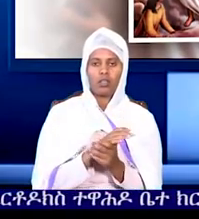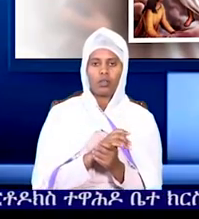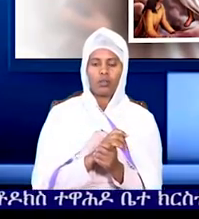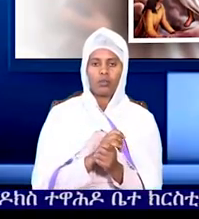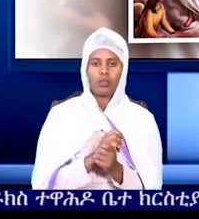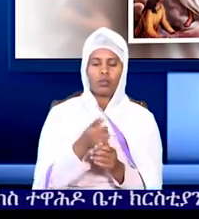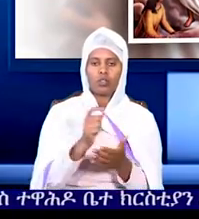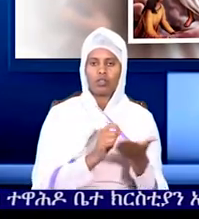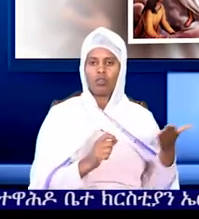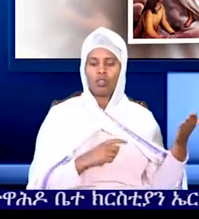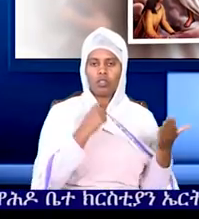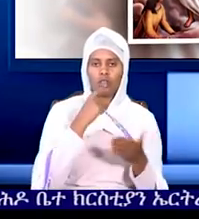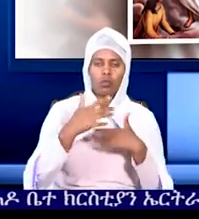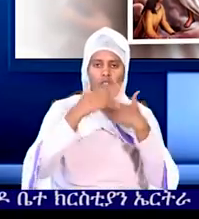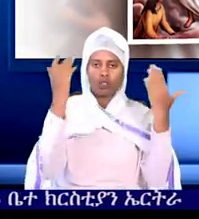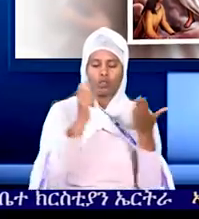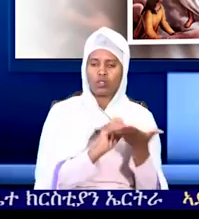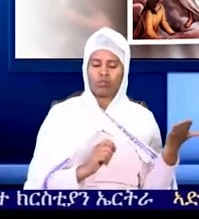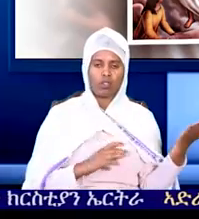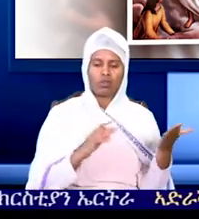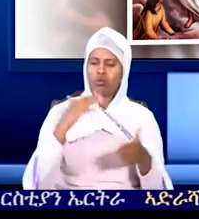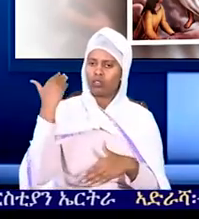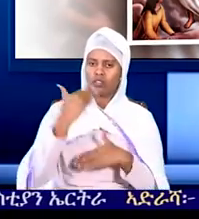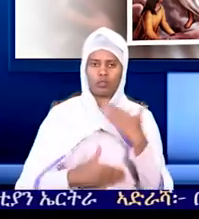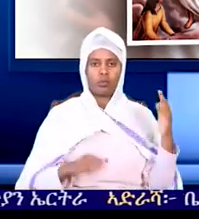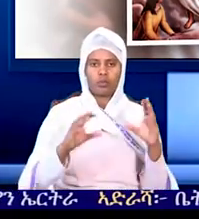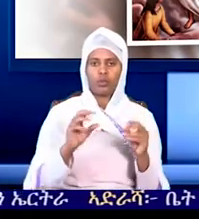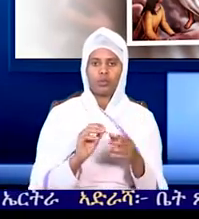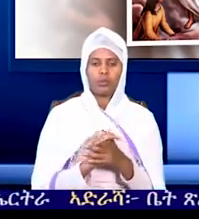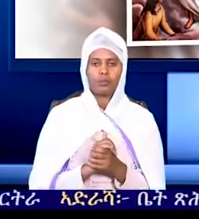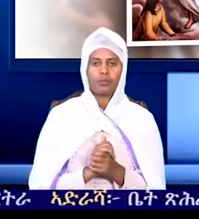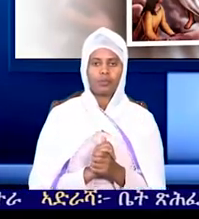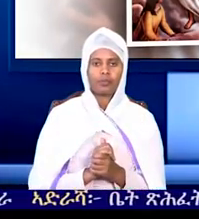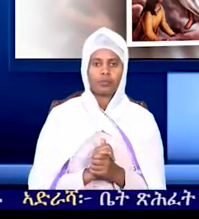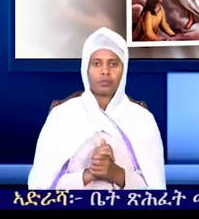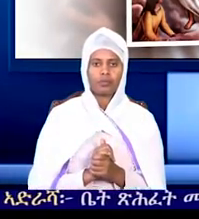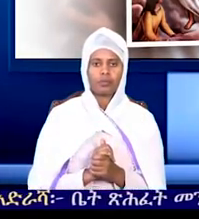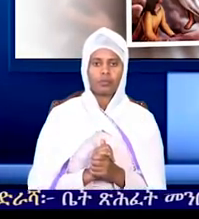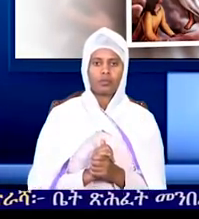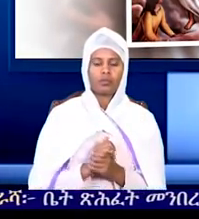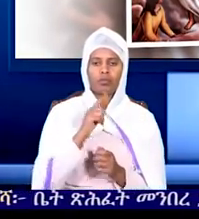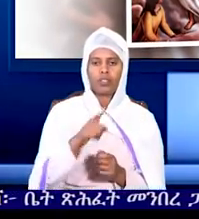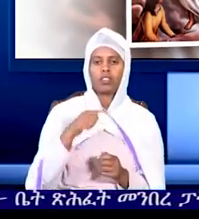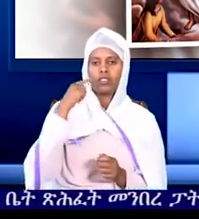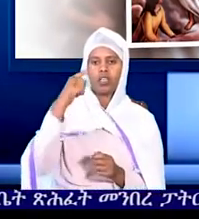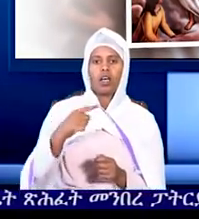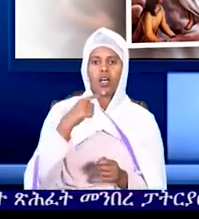ድማ ወንጌላዊ ማቴዎስ 18 ተገልፀ ኩሉ ተፈፀመ ተፈፀመ